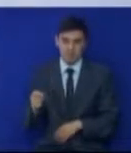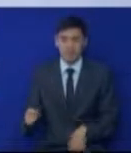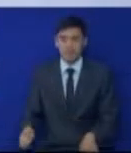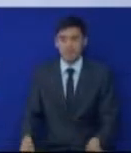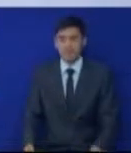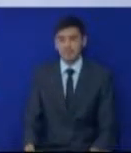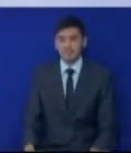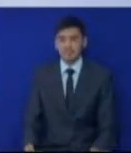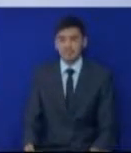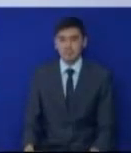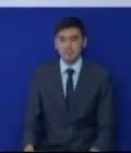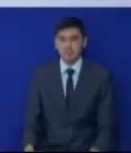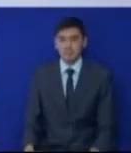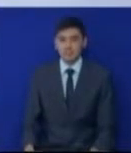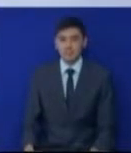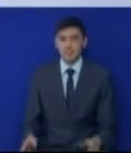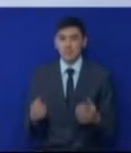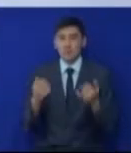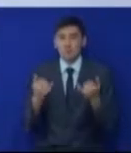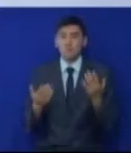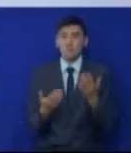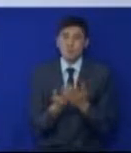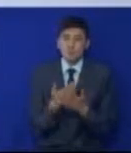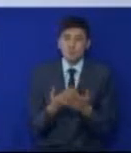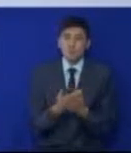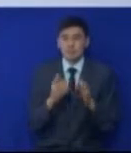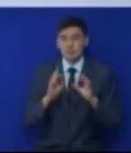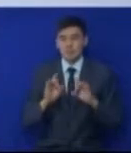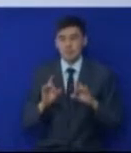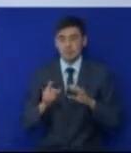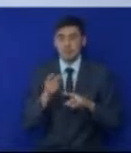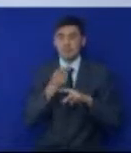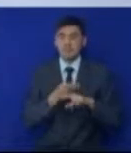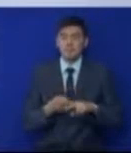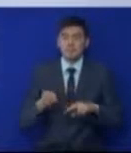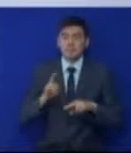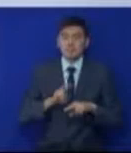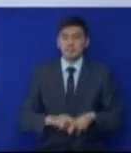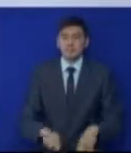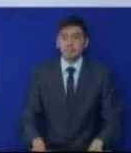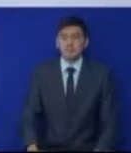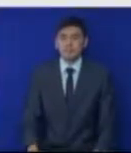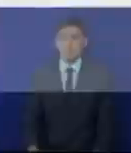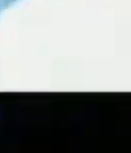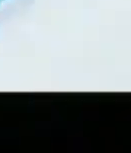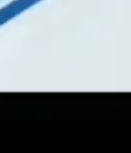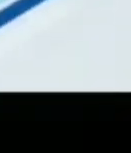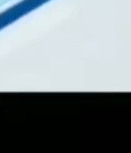Бүгінге осы. Назарларыңызға рахмет. Амандықпен жүздескенше.